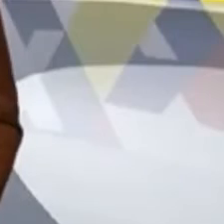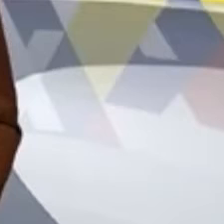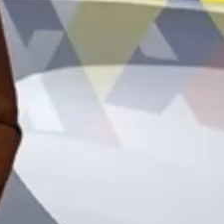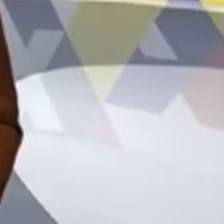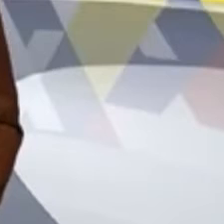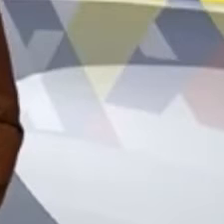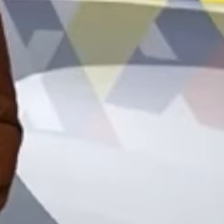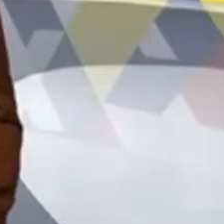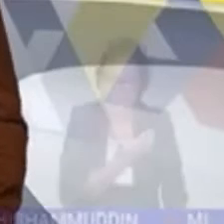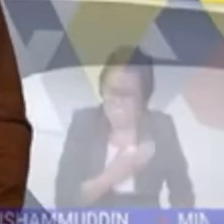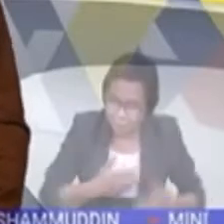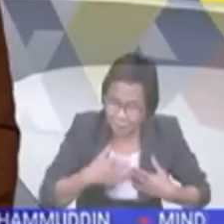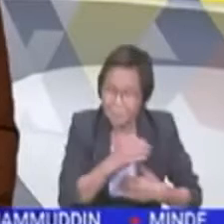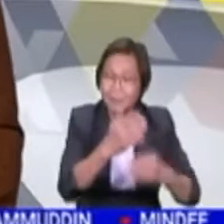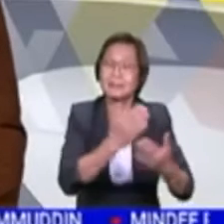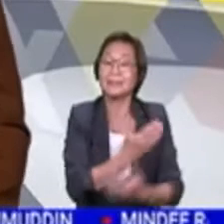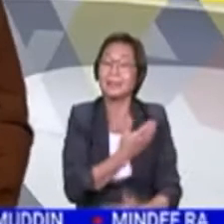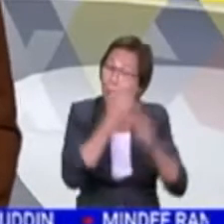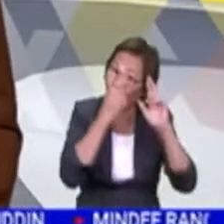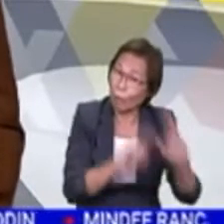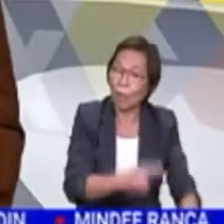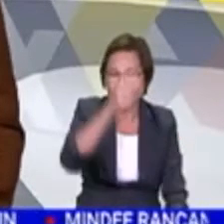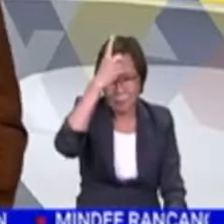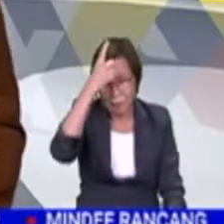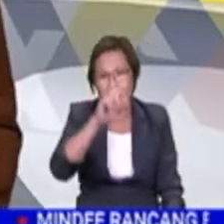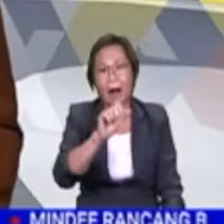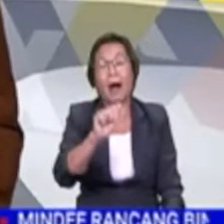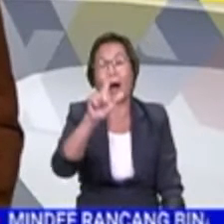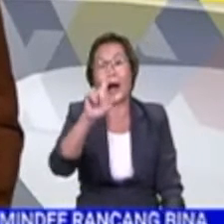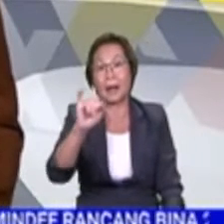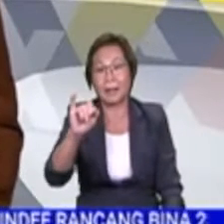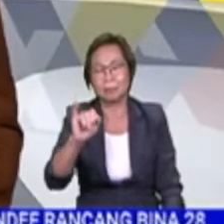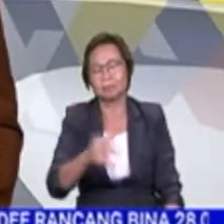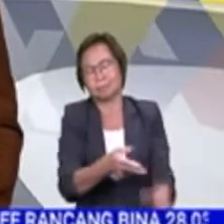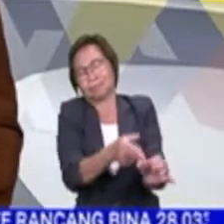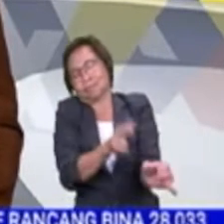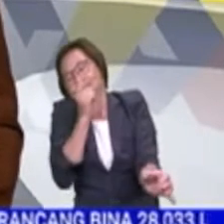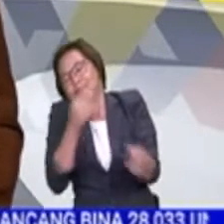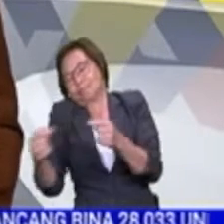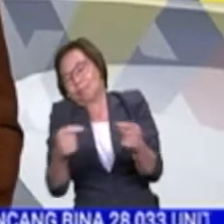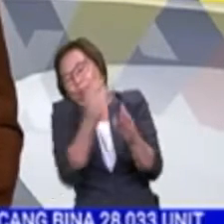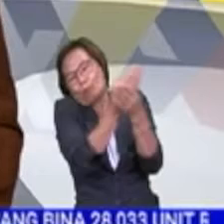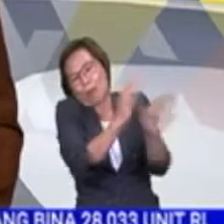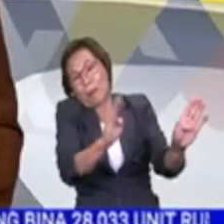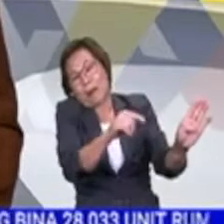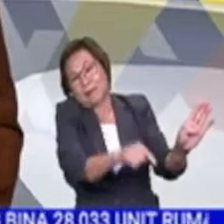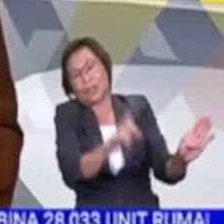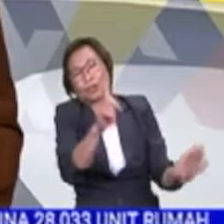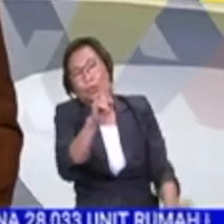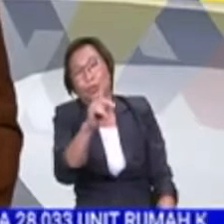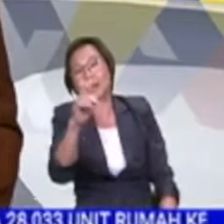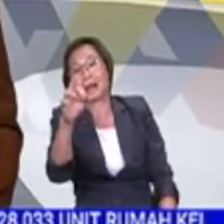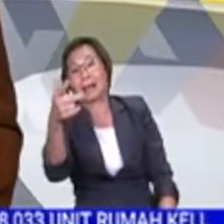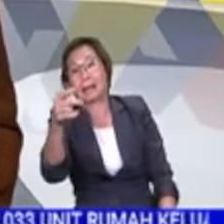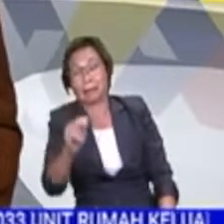Salam sejahtera dan salam hormat. Dato' Ali Biju mengumumkan menarik diri daripada bertanding sebagai calon bebas di DUN Krian.